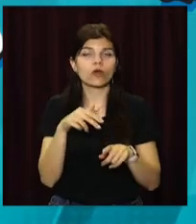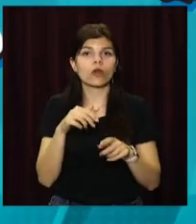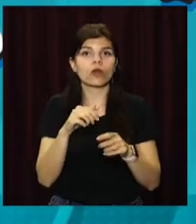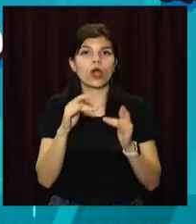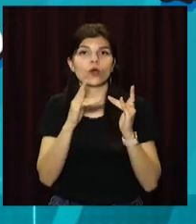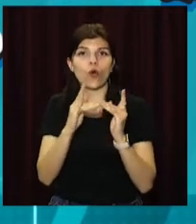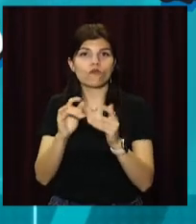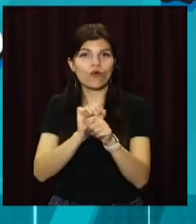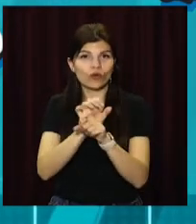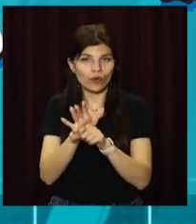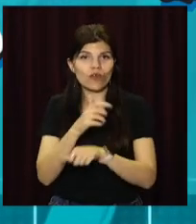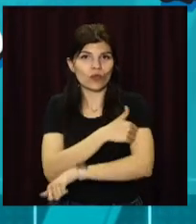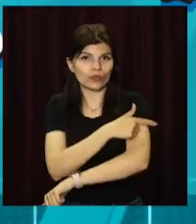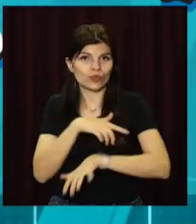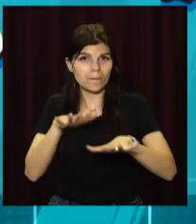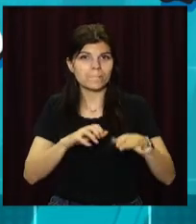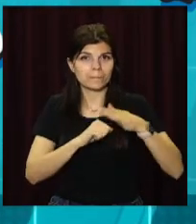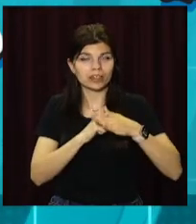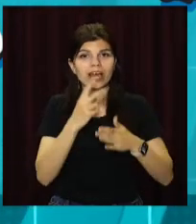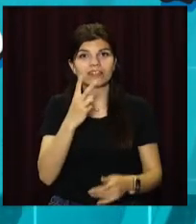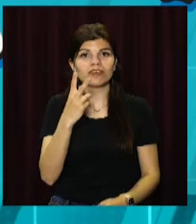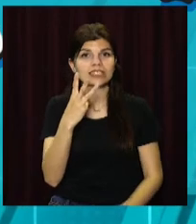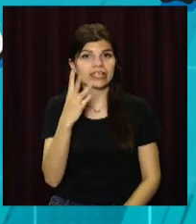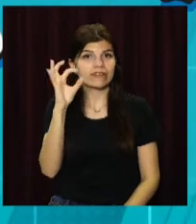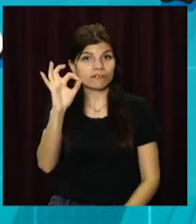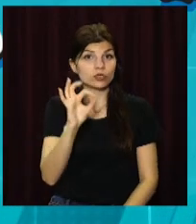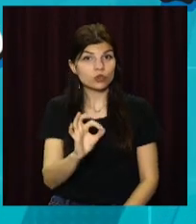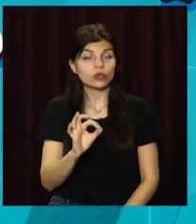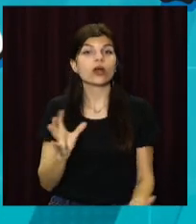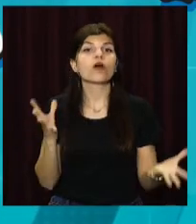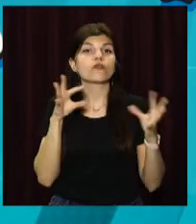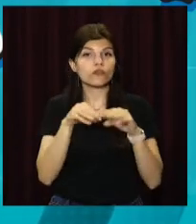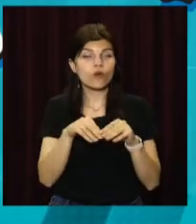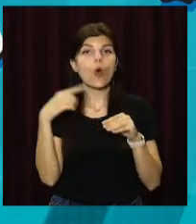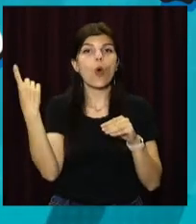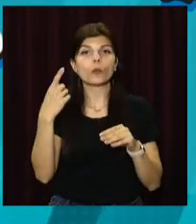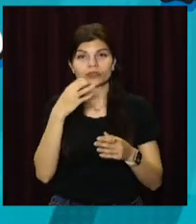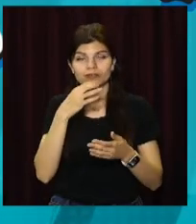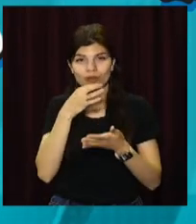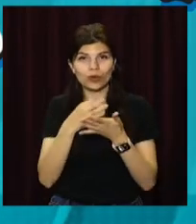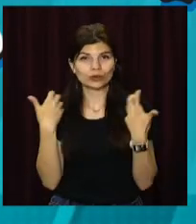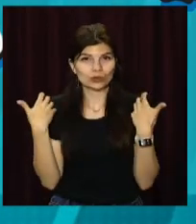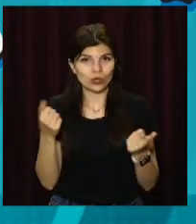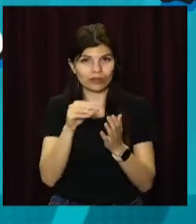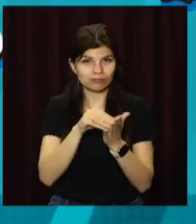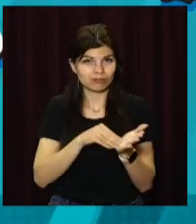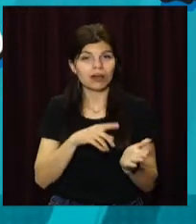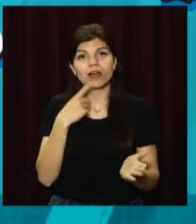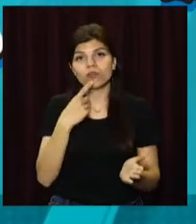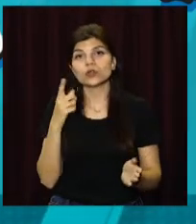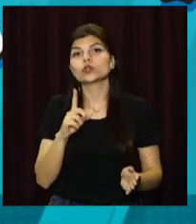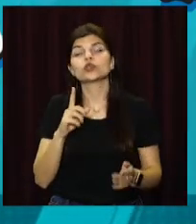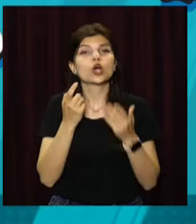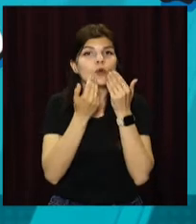ковідних ліжок в госпітальних базах – 23%. Разом з тим в обласному департаменті охорони здоров'я кажуть,